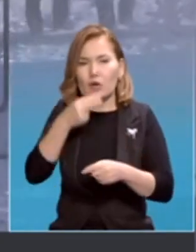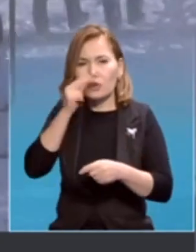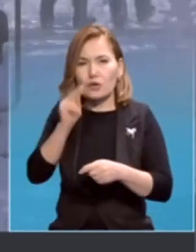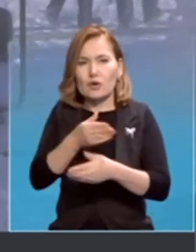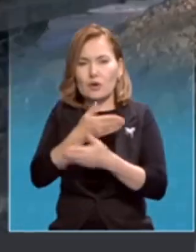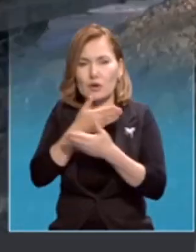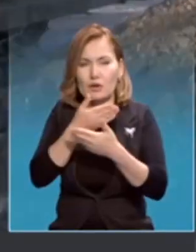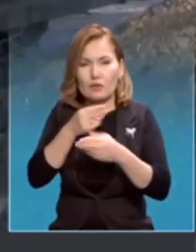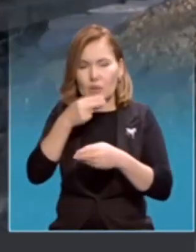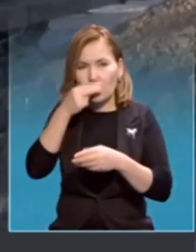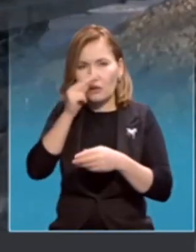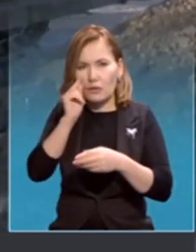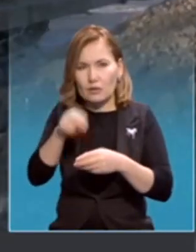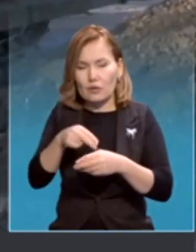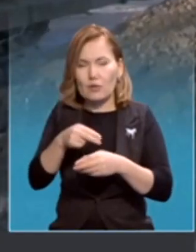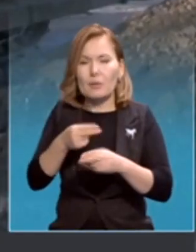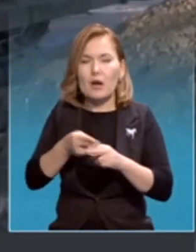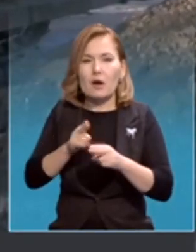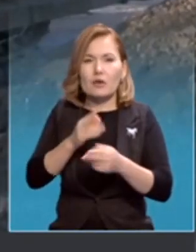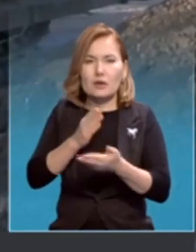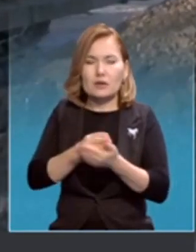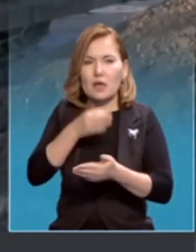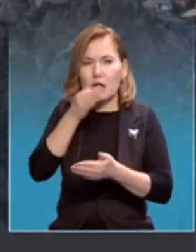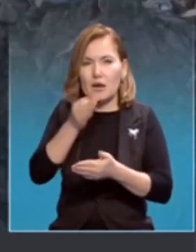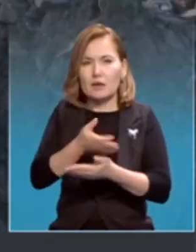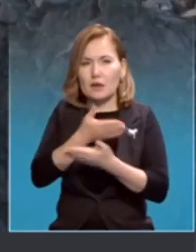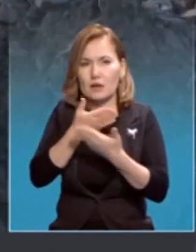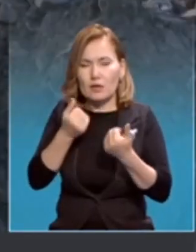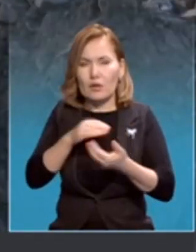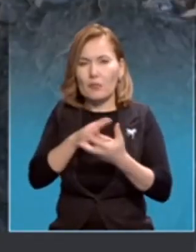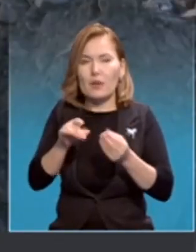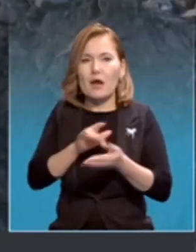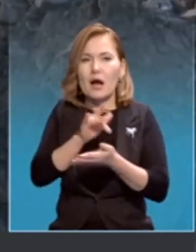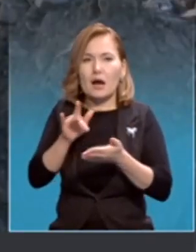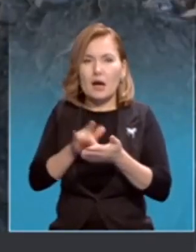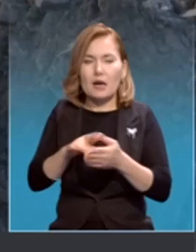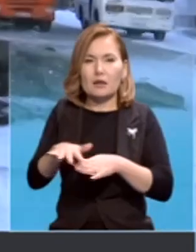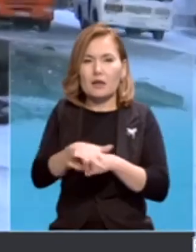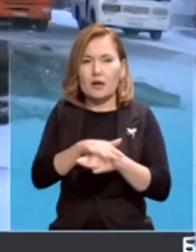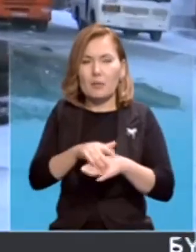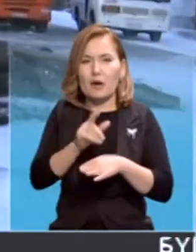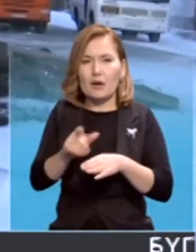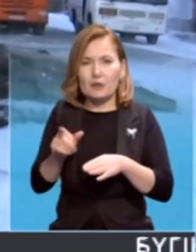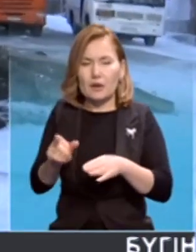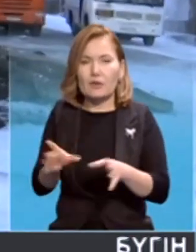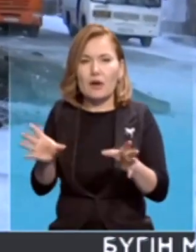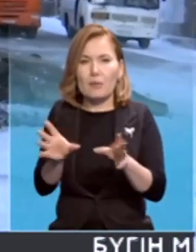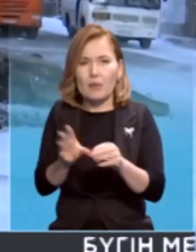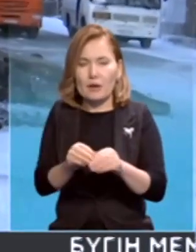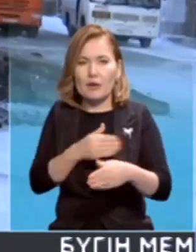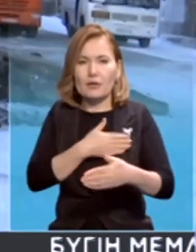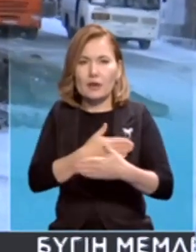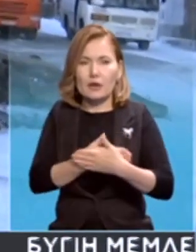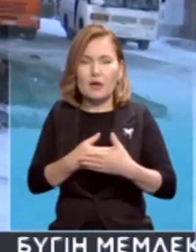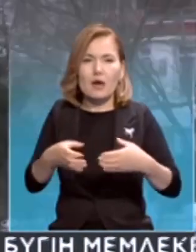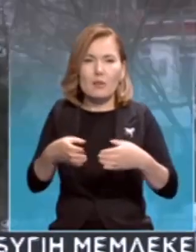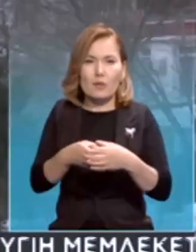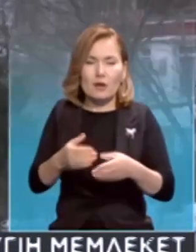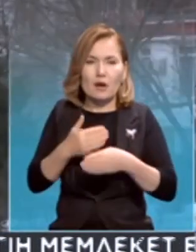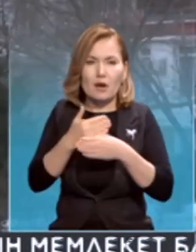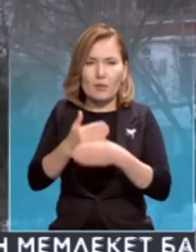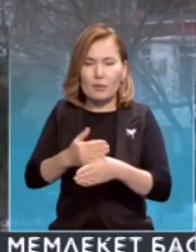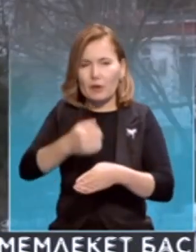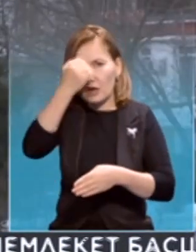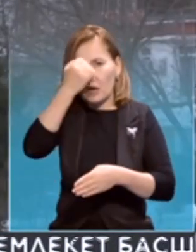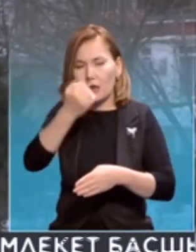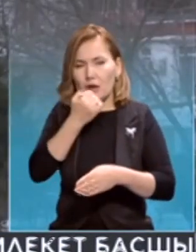жүйөсүнүн каукарсыздыгы миңдаган адамды жылуусуз калтырды. Осы ретте кала тургундары менен кыйын сәтте кол ушун созган эркелерге алгыс айткан президент будан